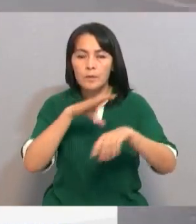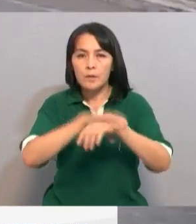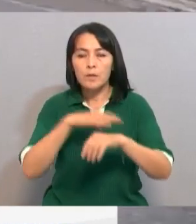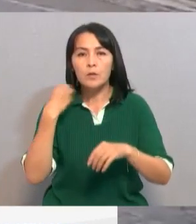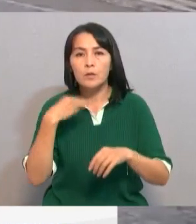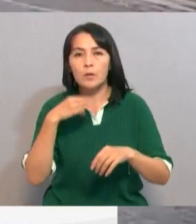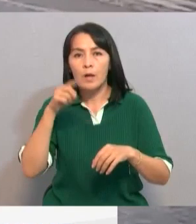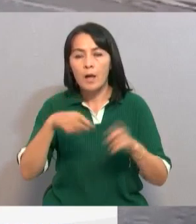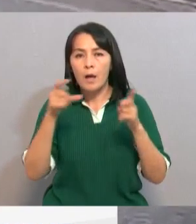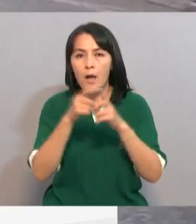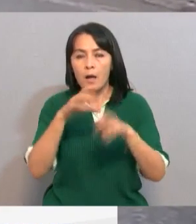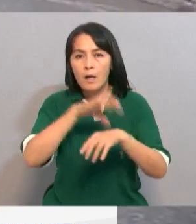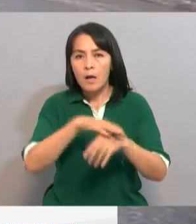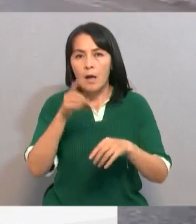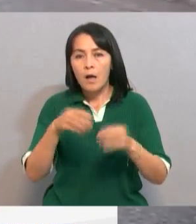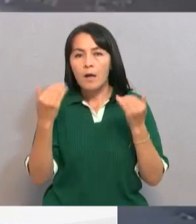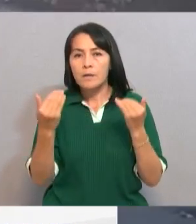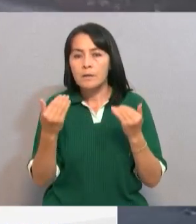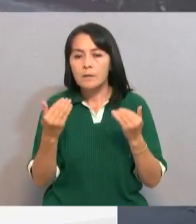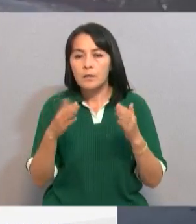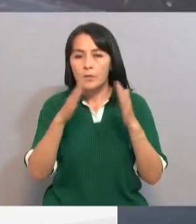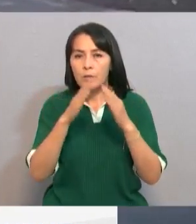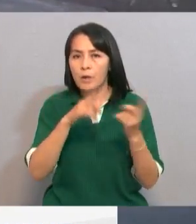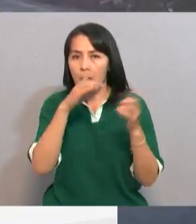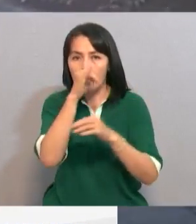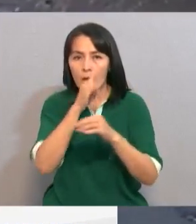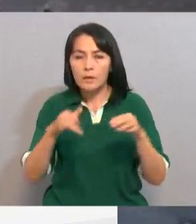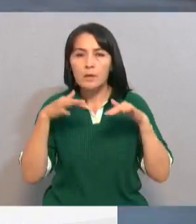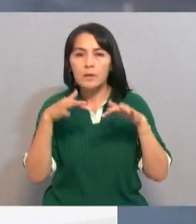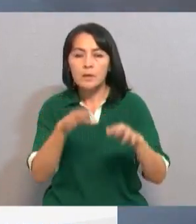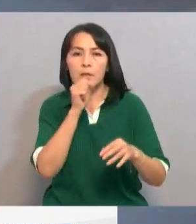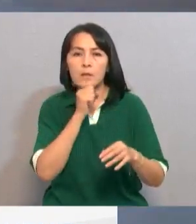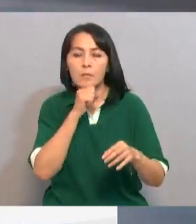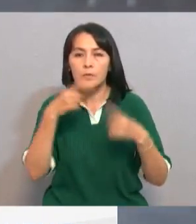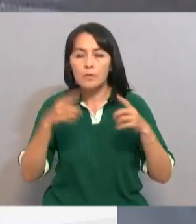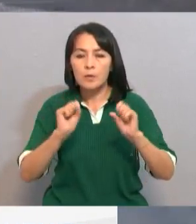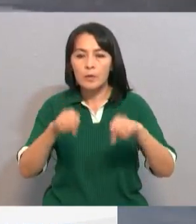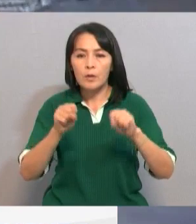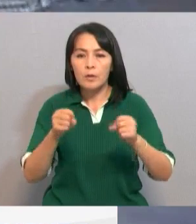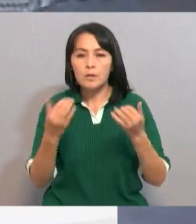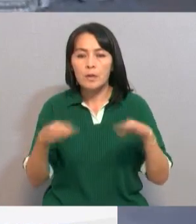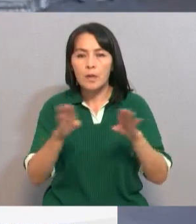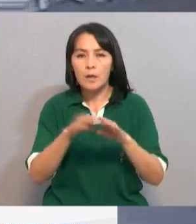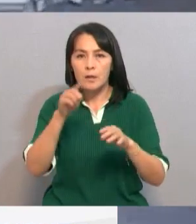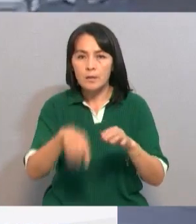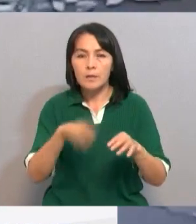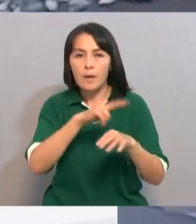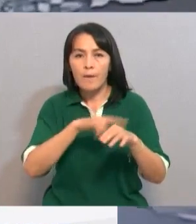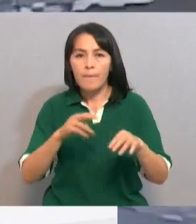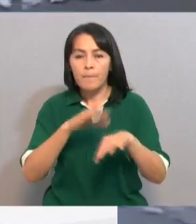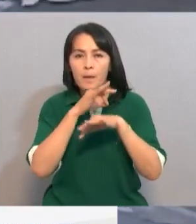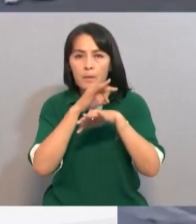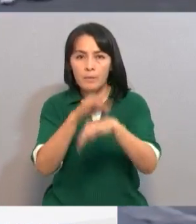в Туркестане со слов задержанных им не начем было возвращаться домой и они решили преодолеть путь на чужих скутерах ные средства полицейские